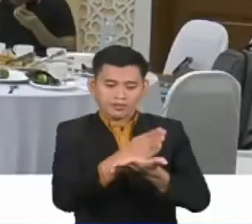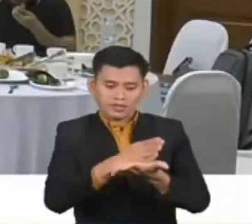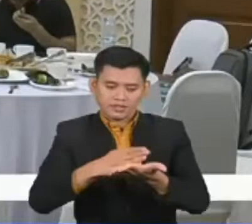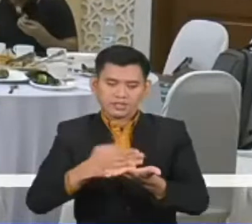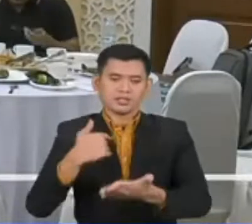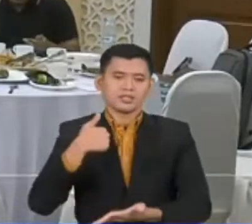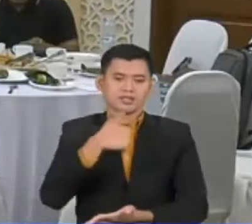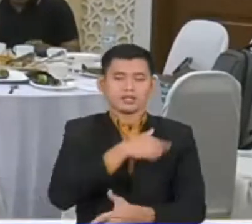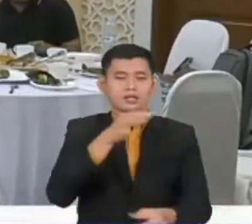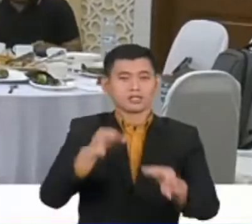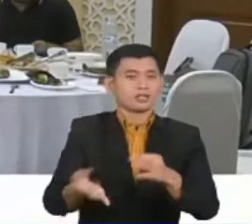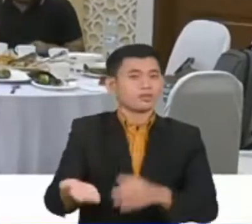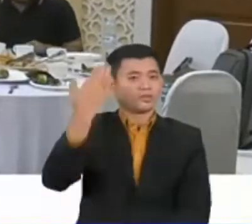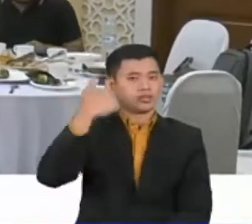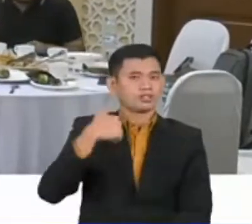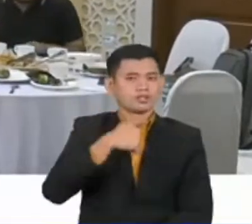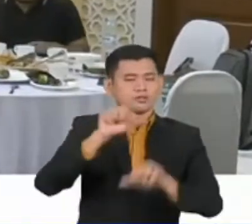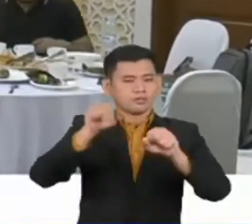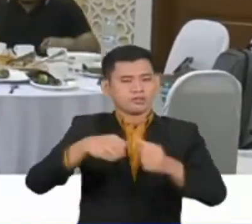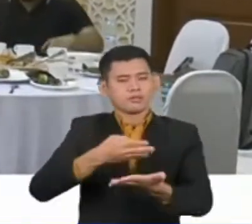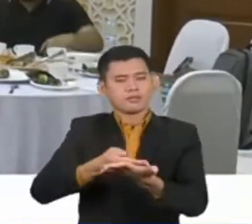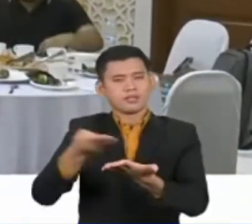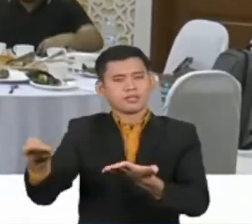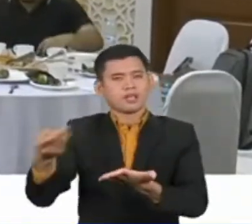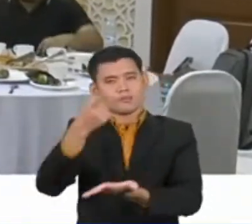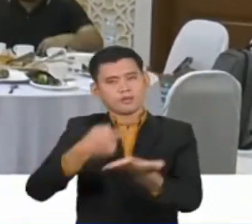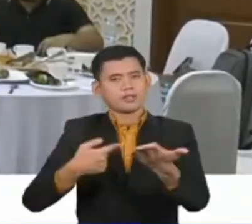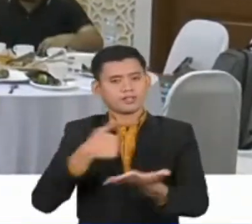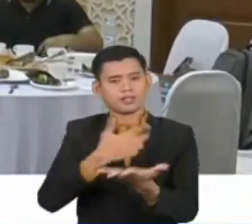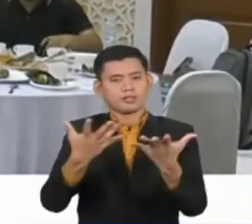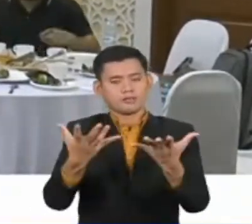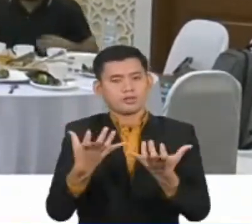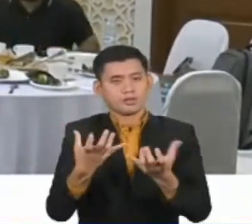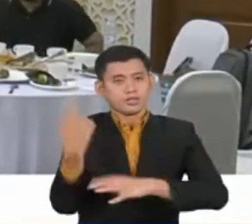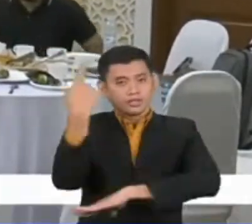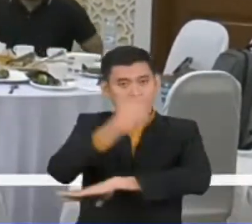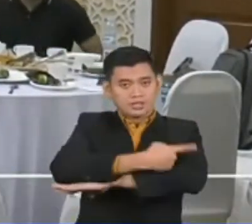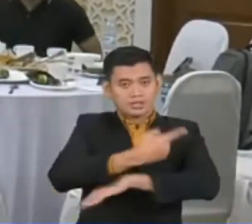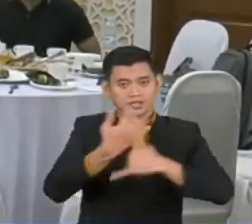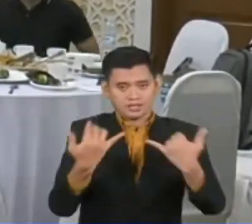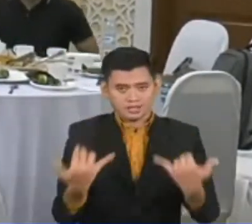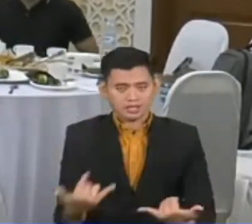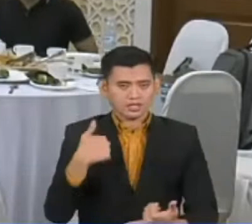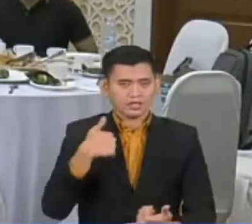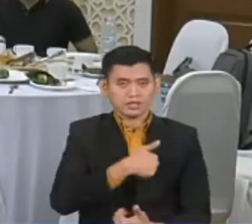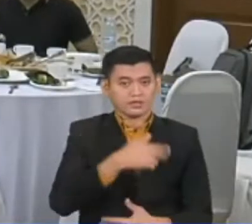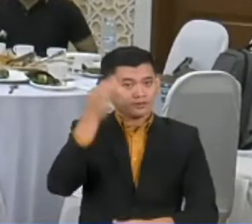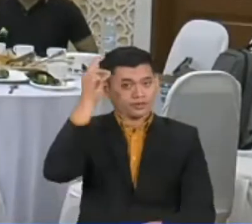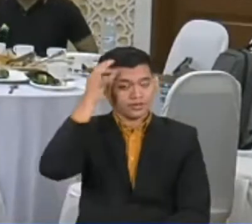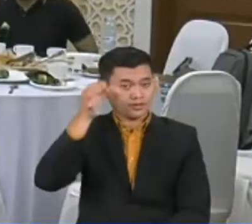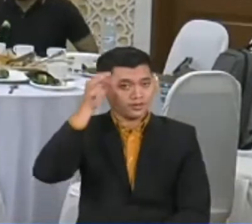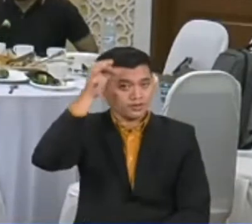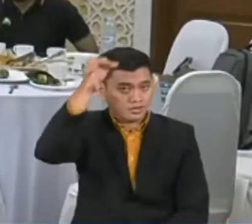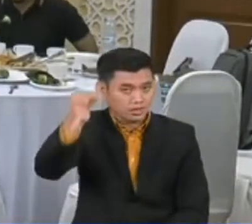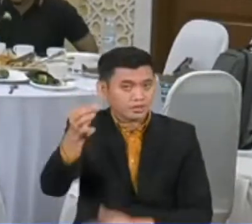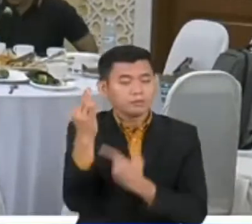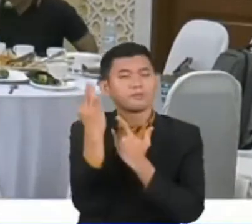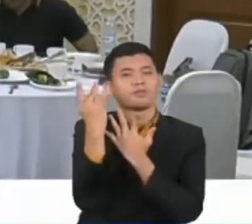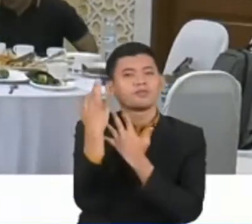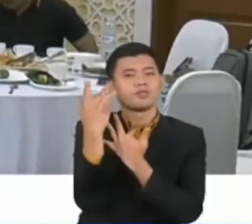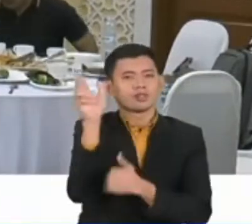boleh beli apa kemampuan yang kita nak dan kehendak yang kita nak, tapi kini kita kena perlu fikir lebih masa hadapan lah, sementara menunggu